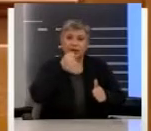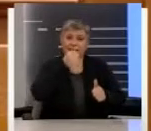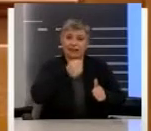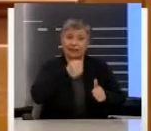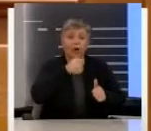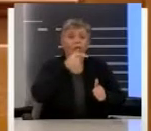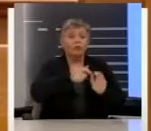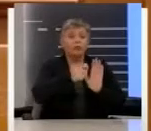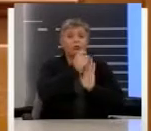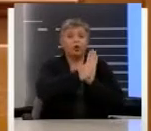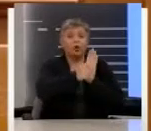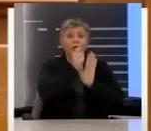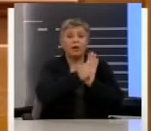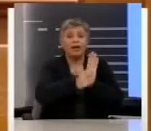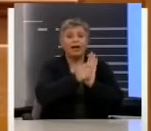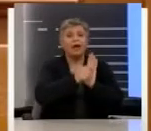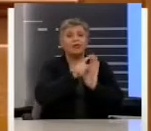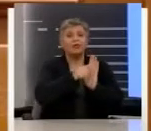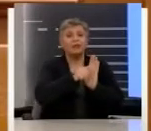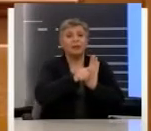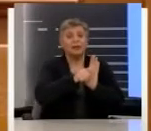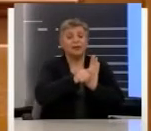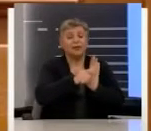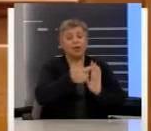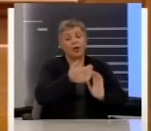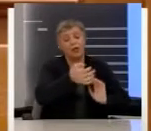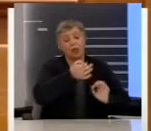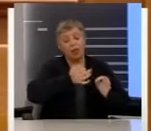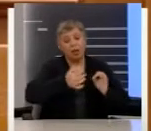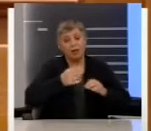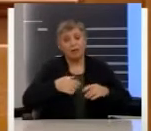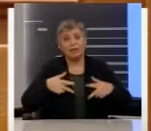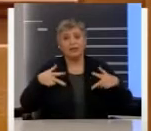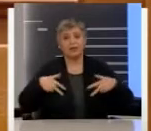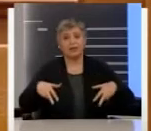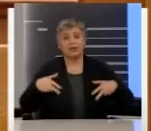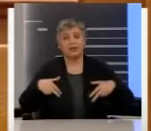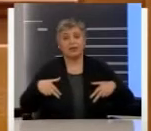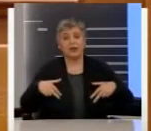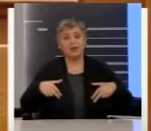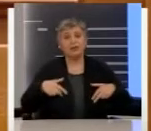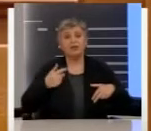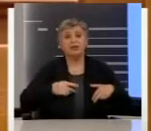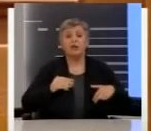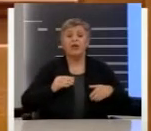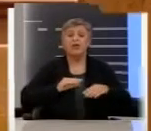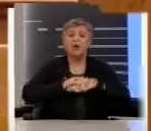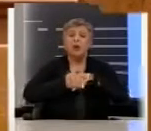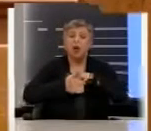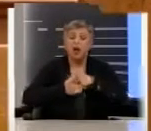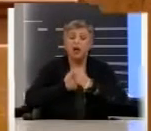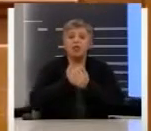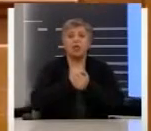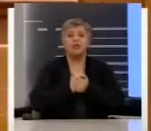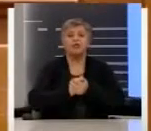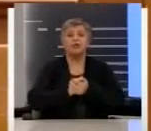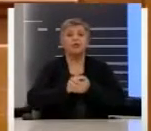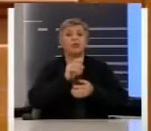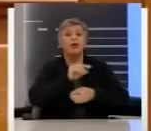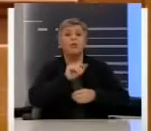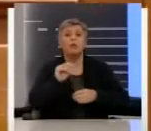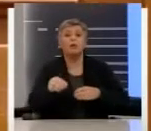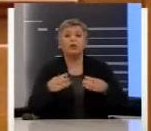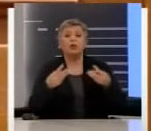κυβέρνηση να δείξει ανάλογο ενδιαφέρον για την επίλυση των σοβαρότατων προβλημάτων που μαστίζουν το